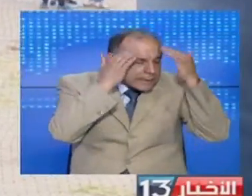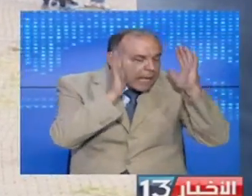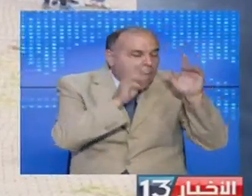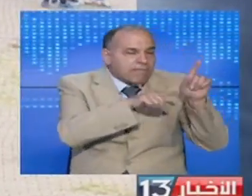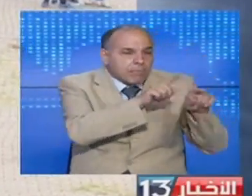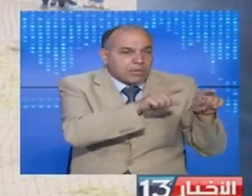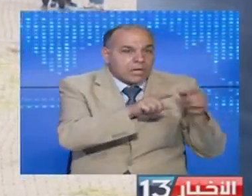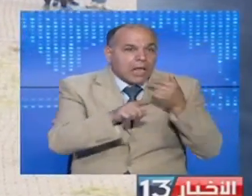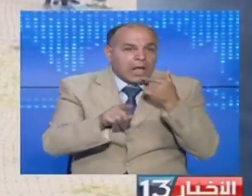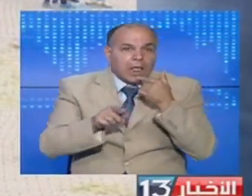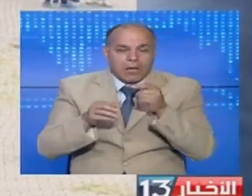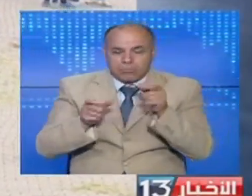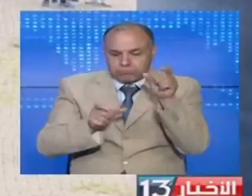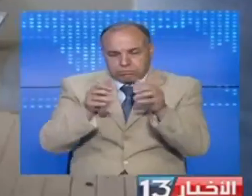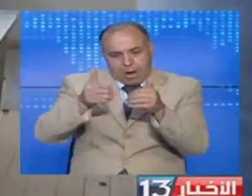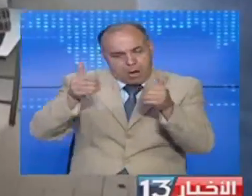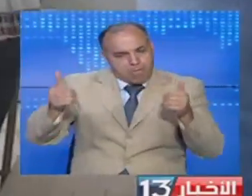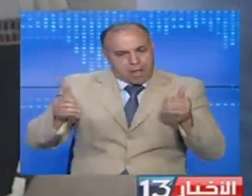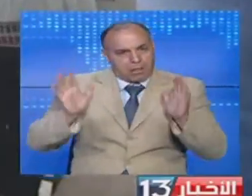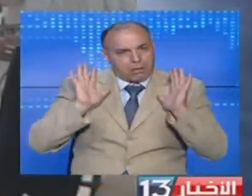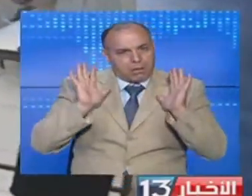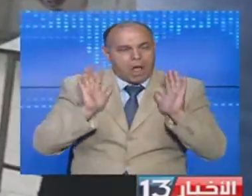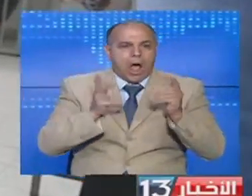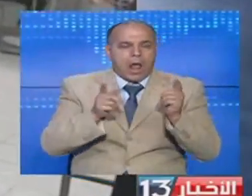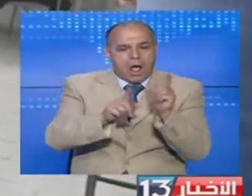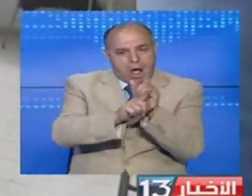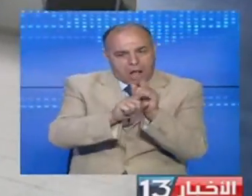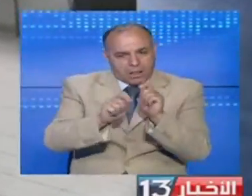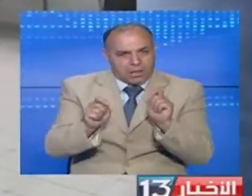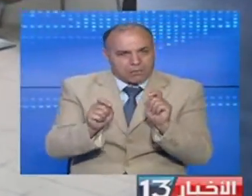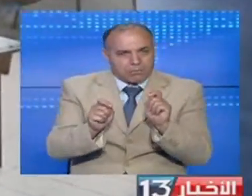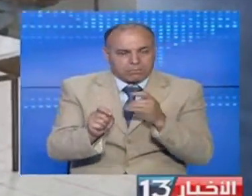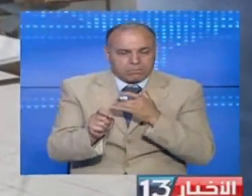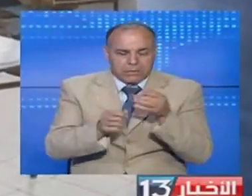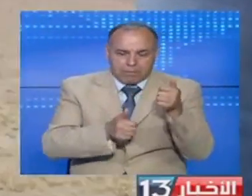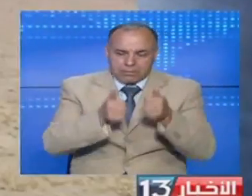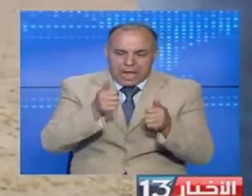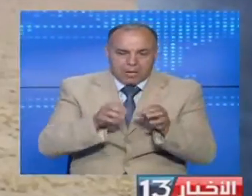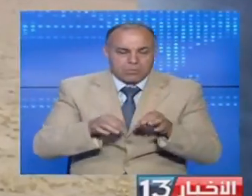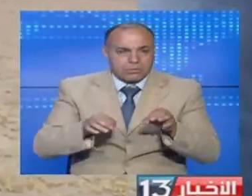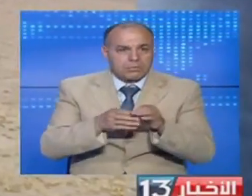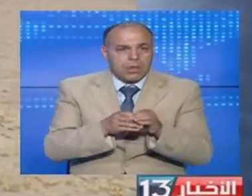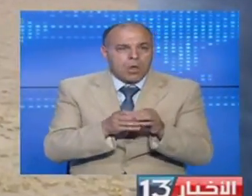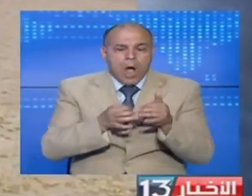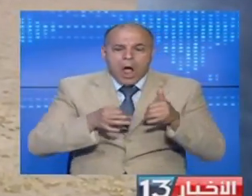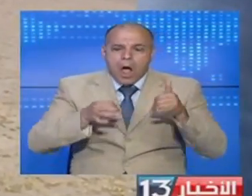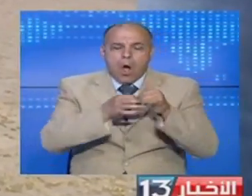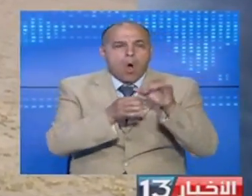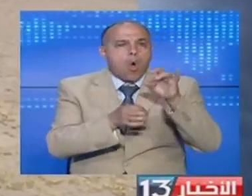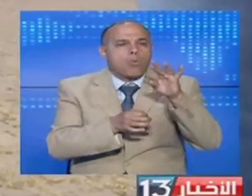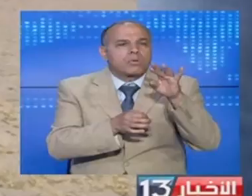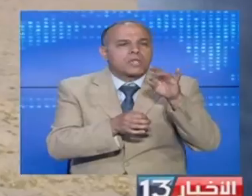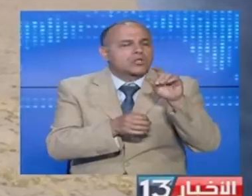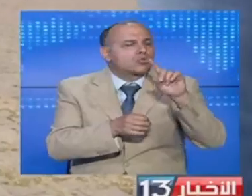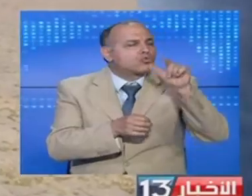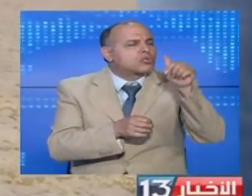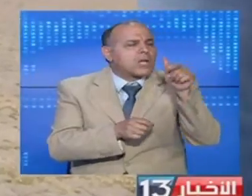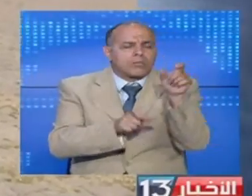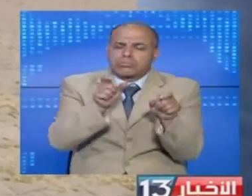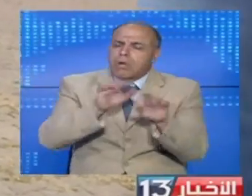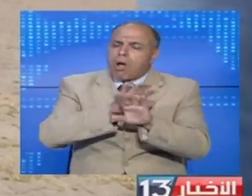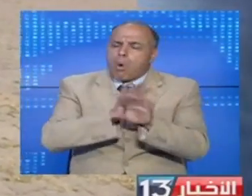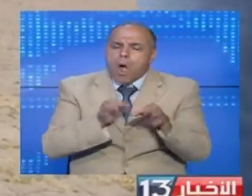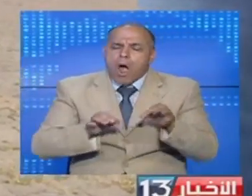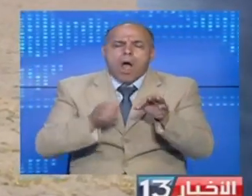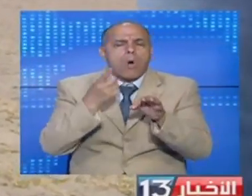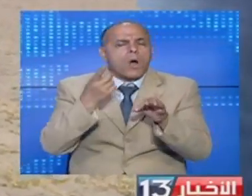مع تباعد جسدي هيت من اجل احترامه قاعه في كل قاعه تقريبا خمسطاش سطاشر كل على اقل تقدير